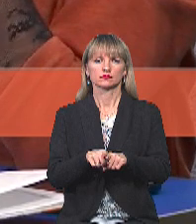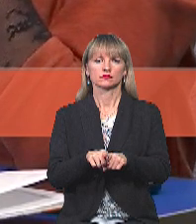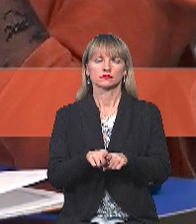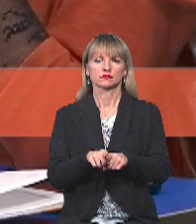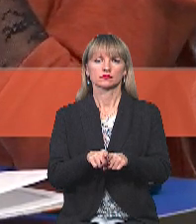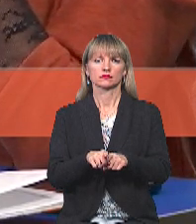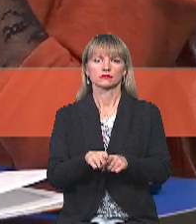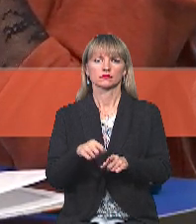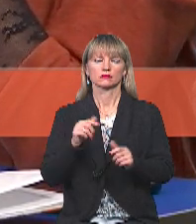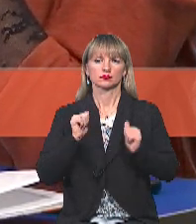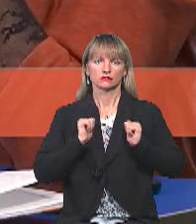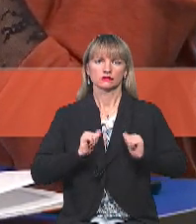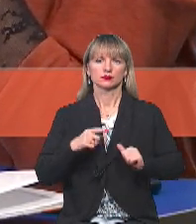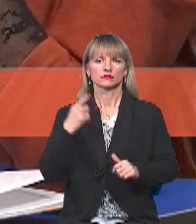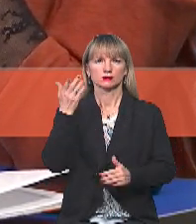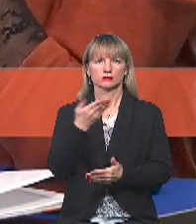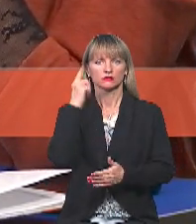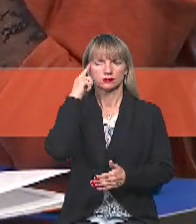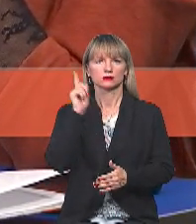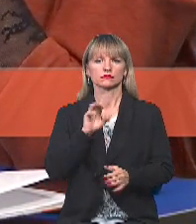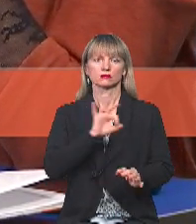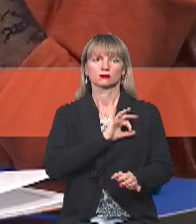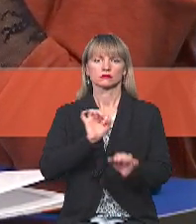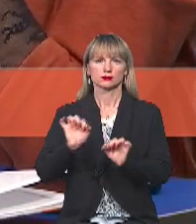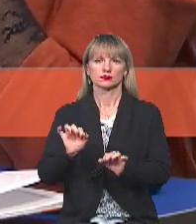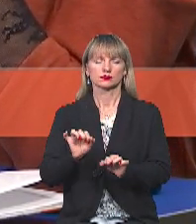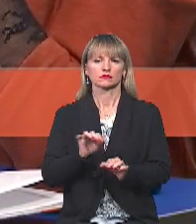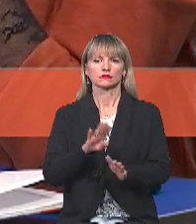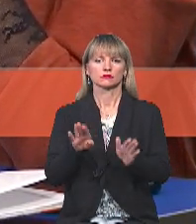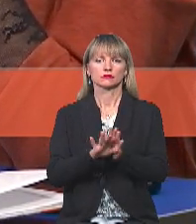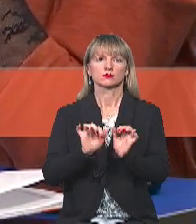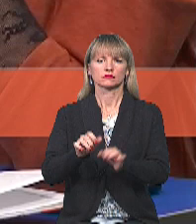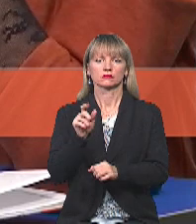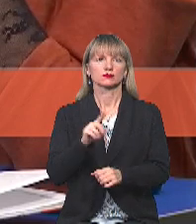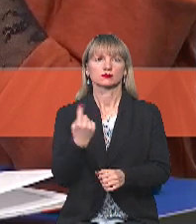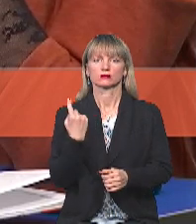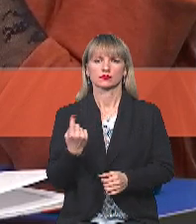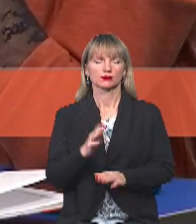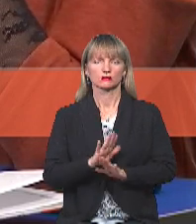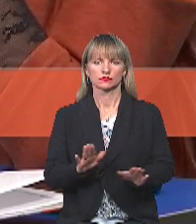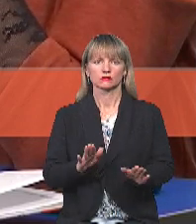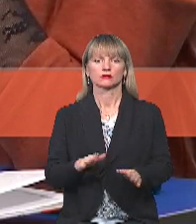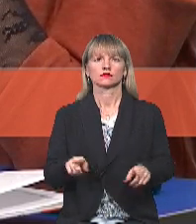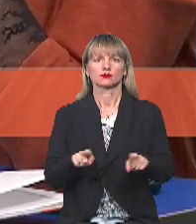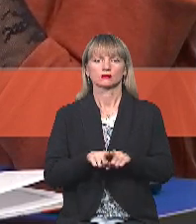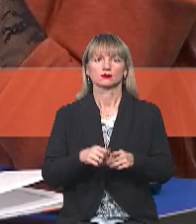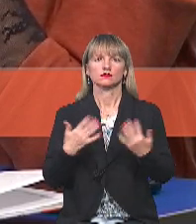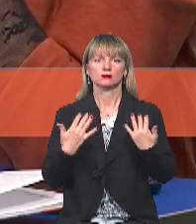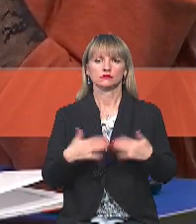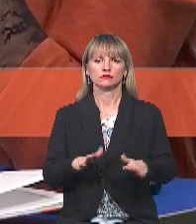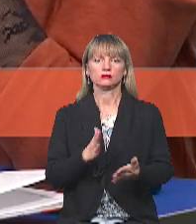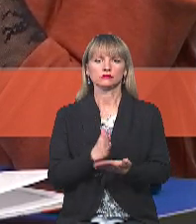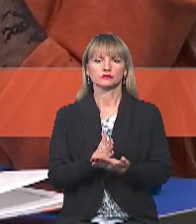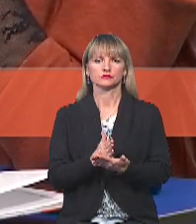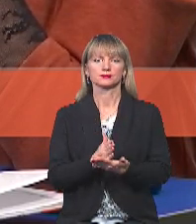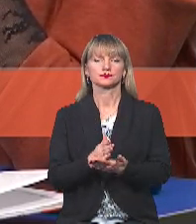І ми розуміли, що адвокат і підзахисні, вони не одні. Тобто все ж таки вже